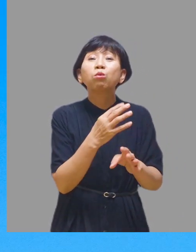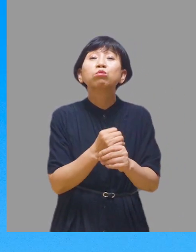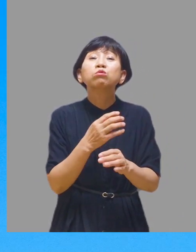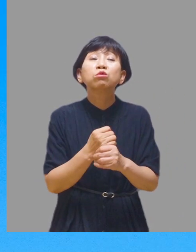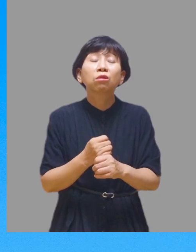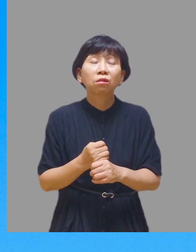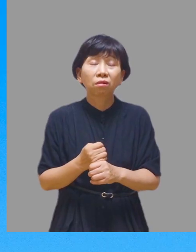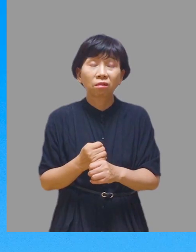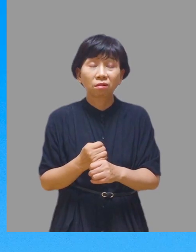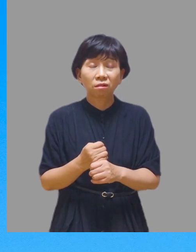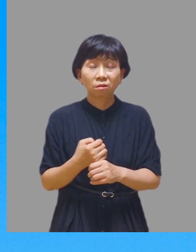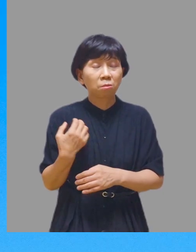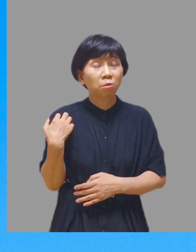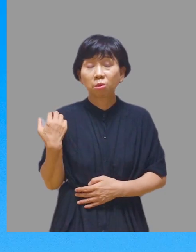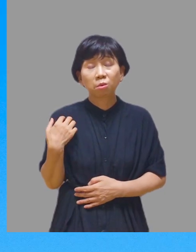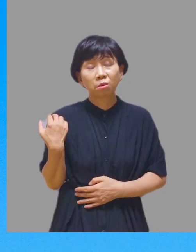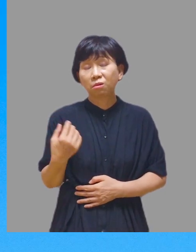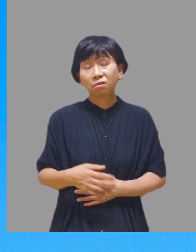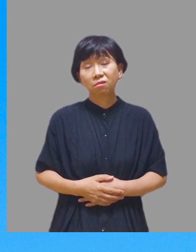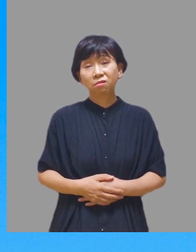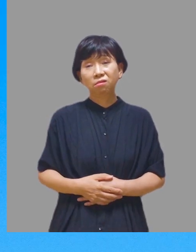우리는 그때를 모릅니다.